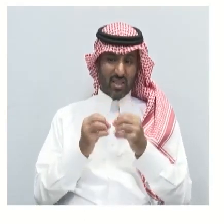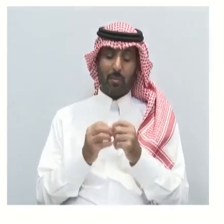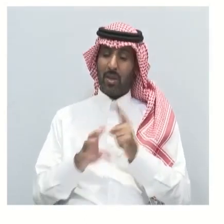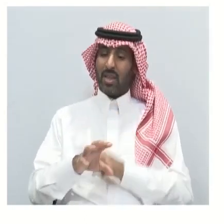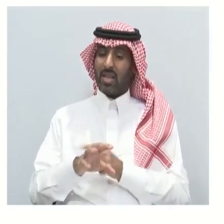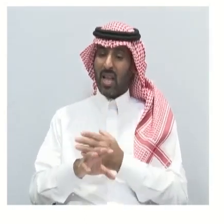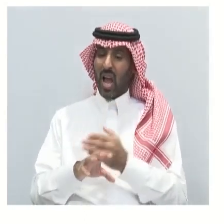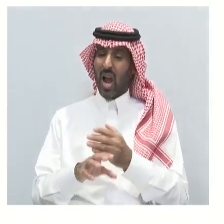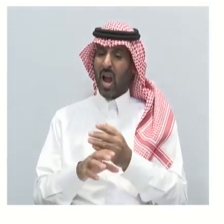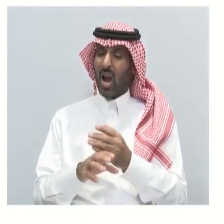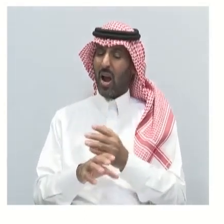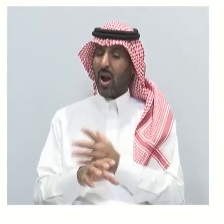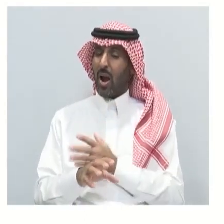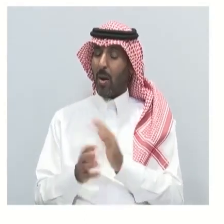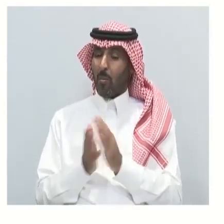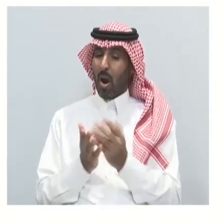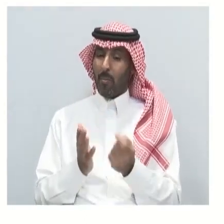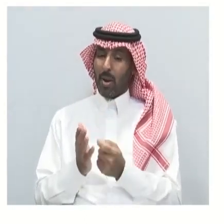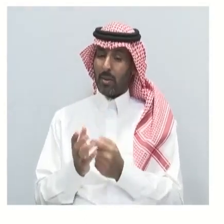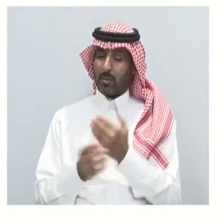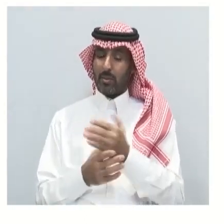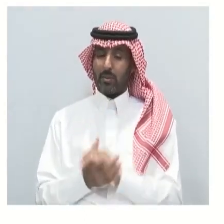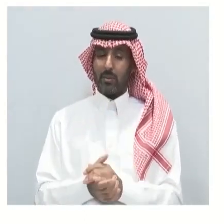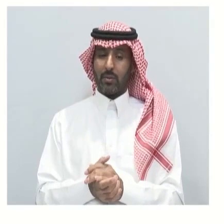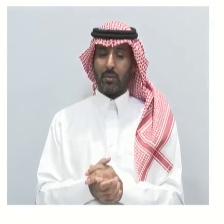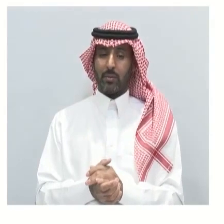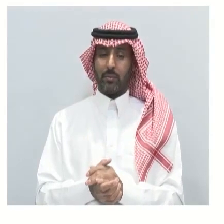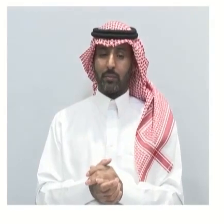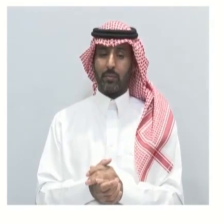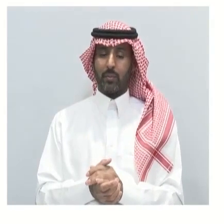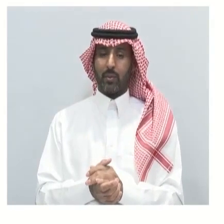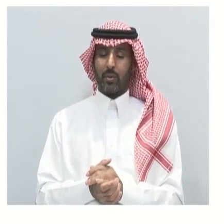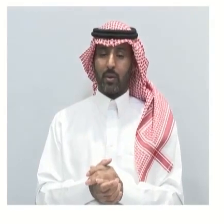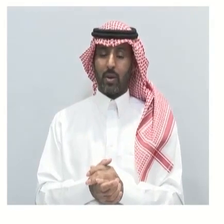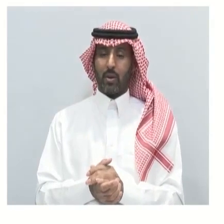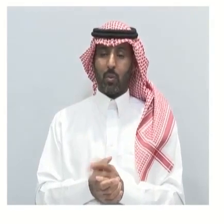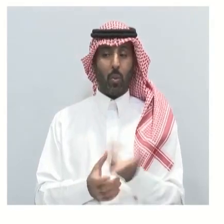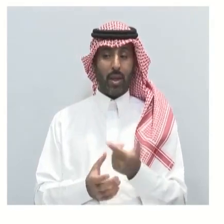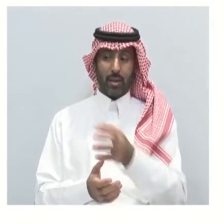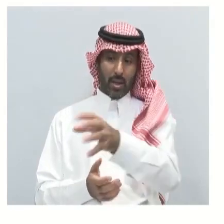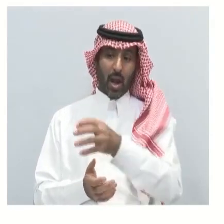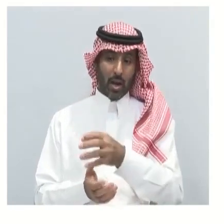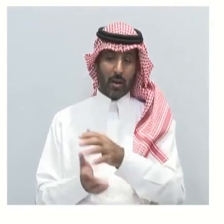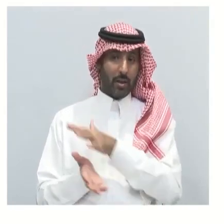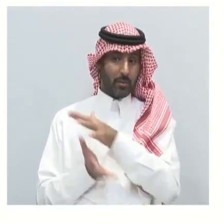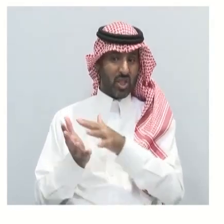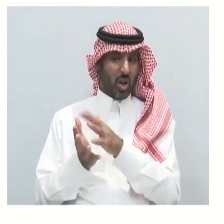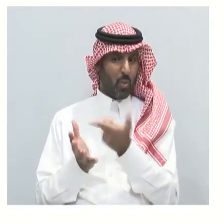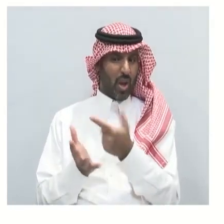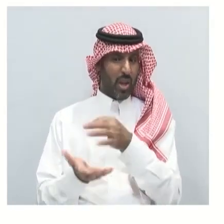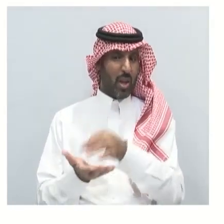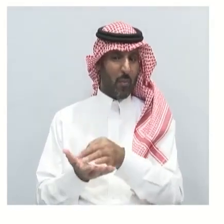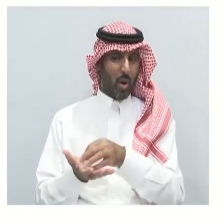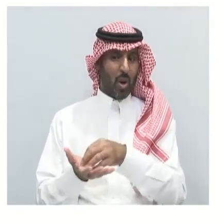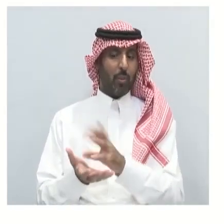مثلا معاملات المراجعين في دائره ما المصادر الحصول على المشكله من نحصل